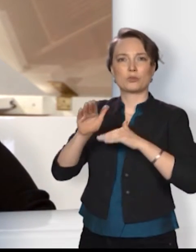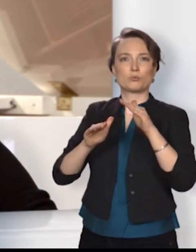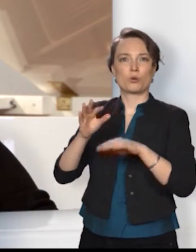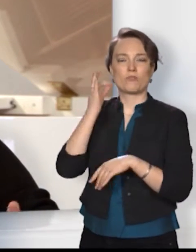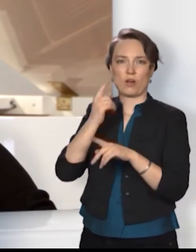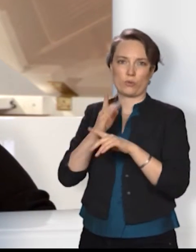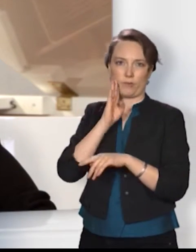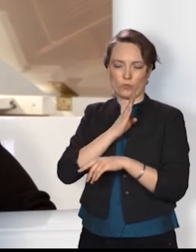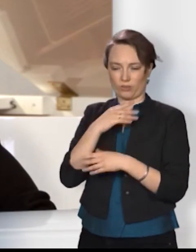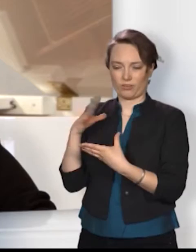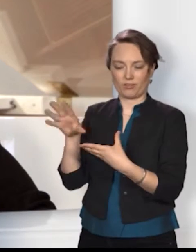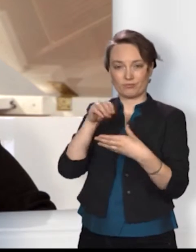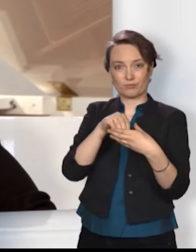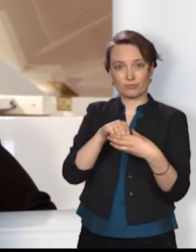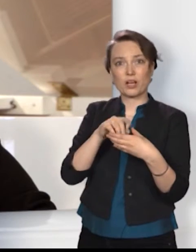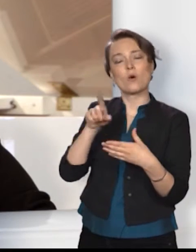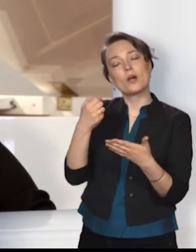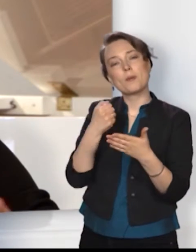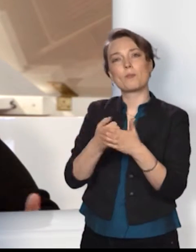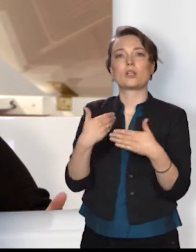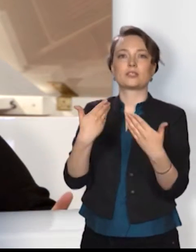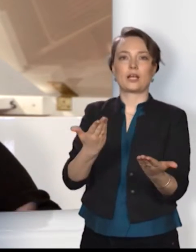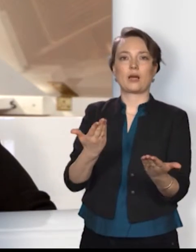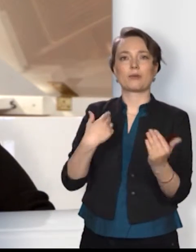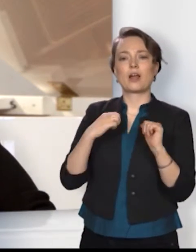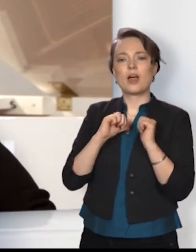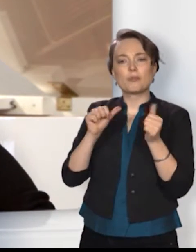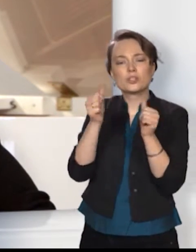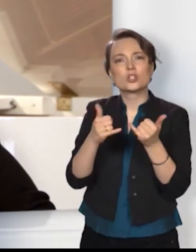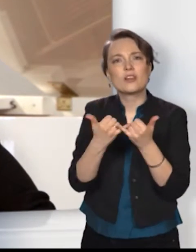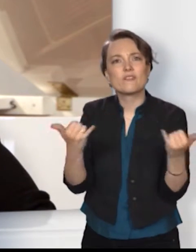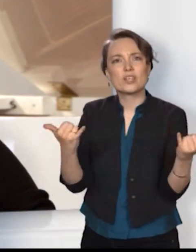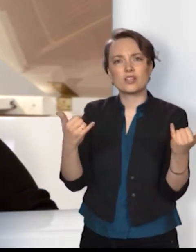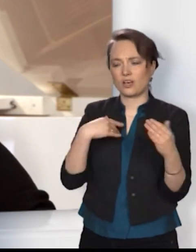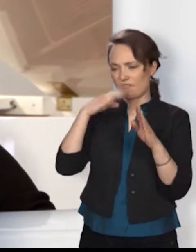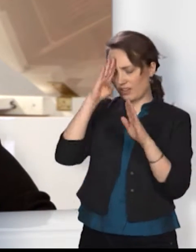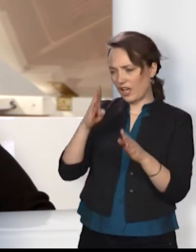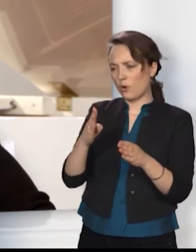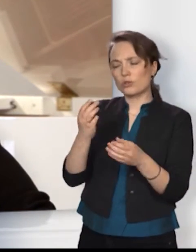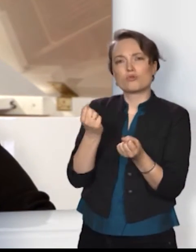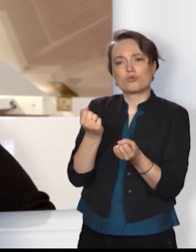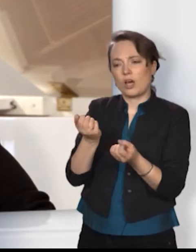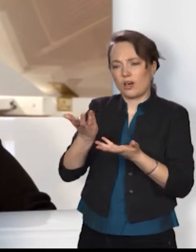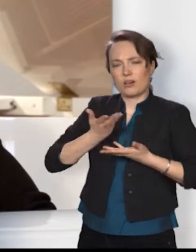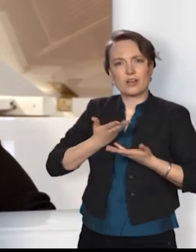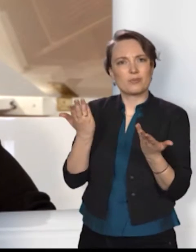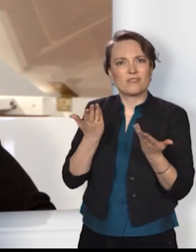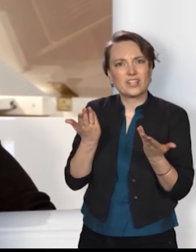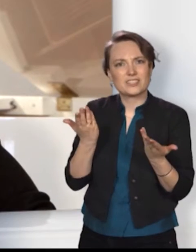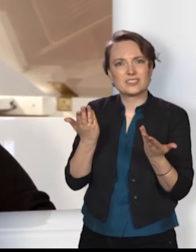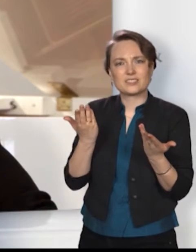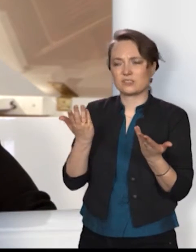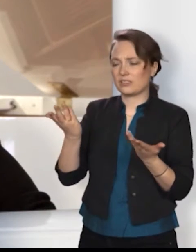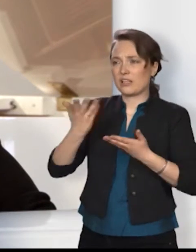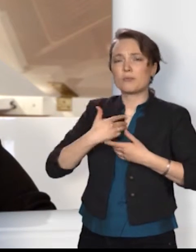setzen. Wie können wir Leben gestalten? Was stärkt unser Vertrauen? Was gibt uns Hoffnung? Was kann uns Mut